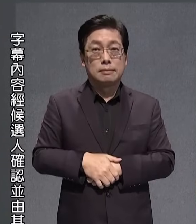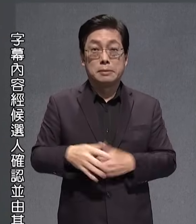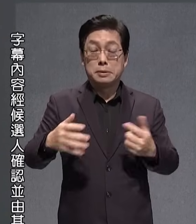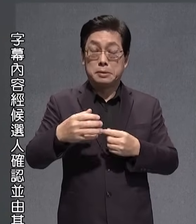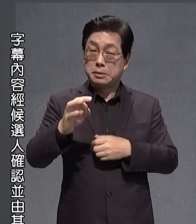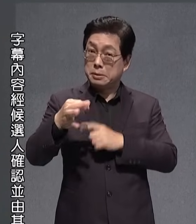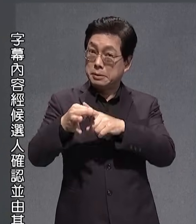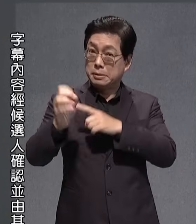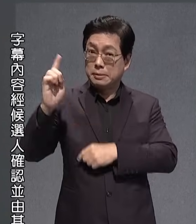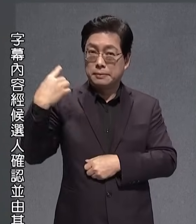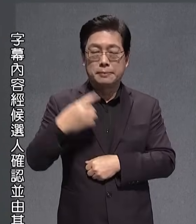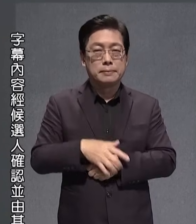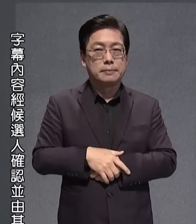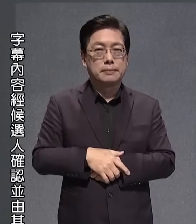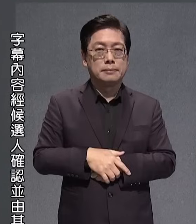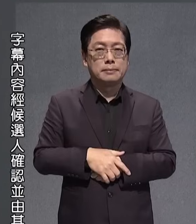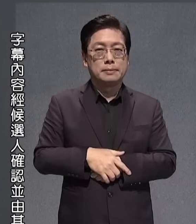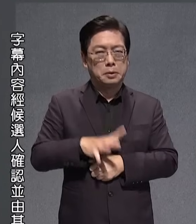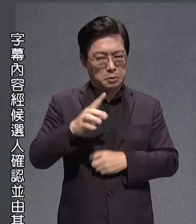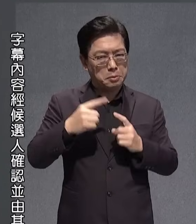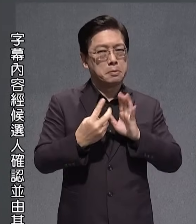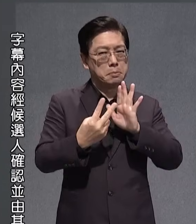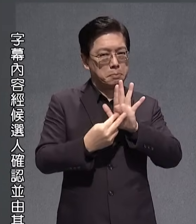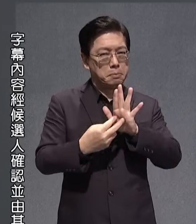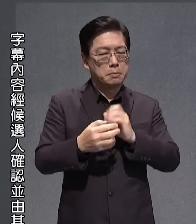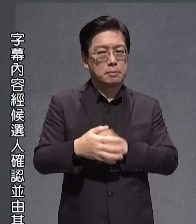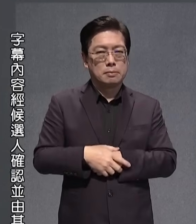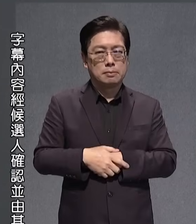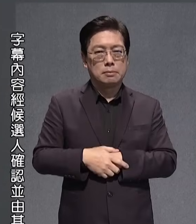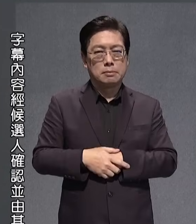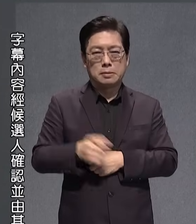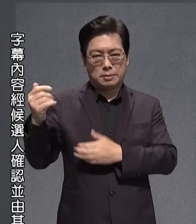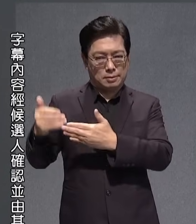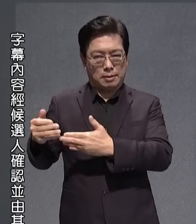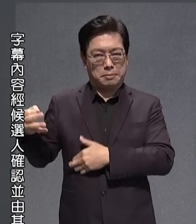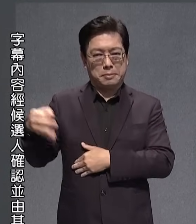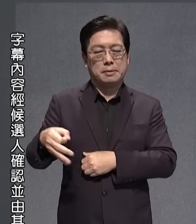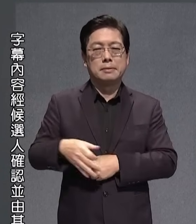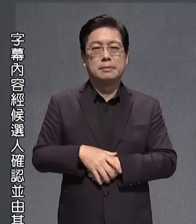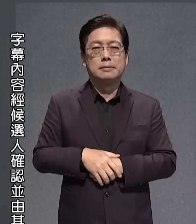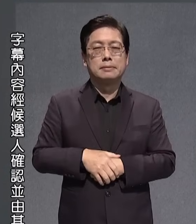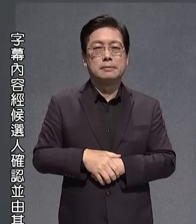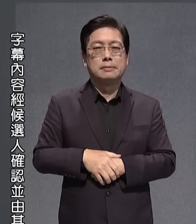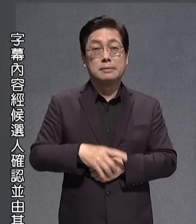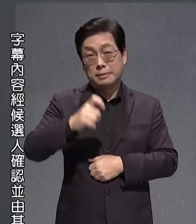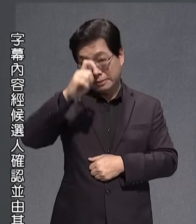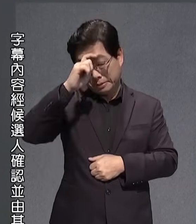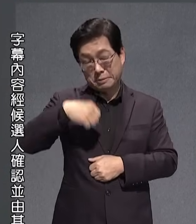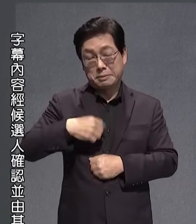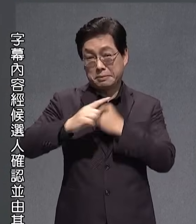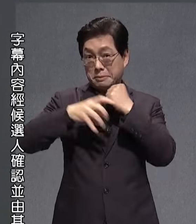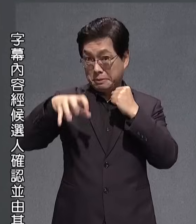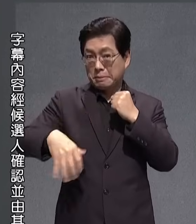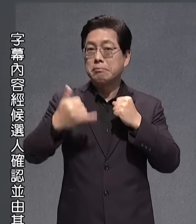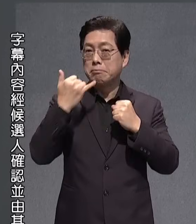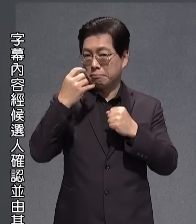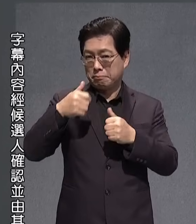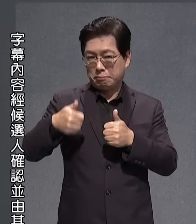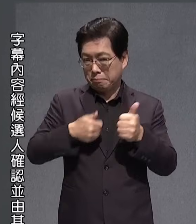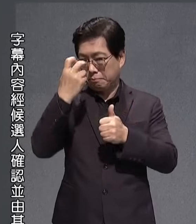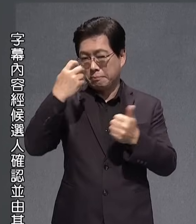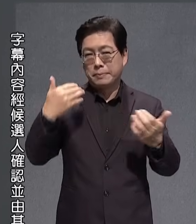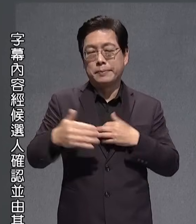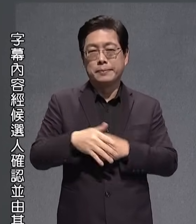钱从哪里来？有人说，钱从中国来，希望司法单位也能够查一